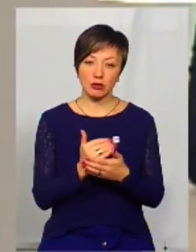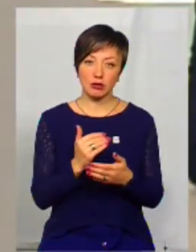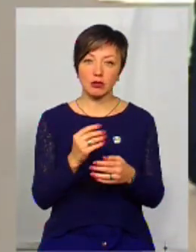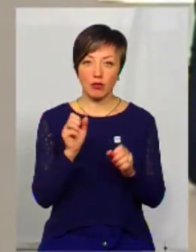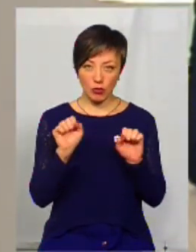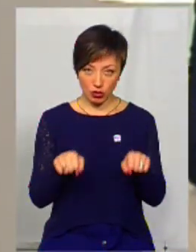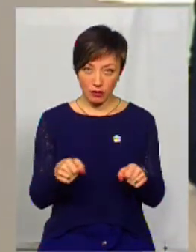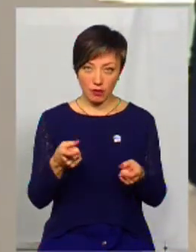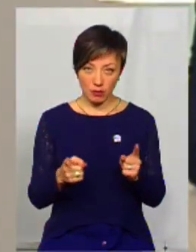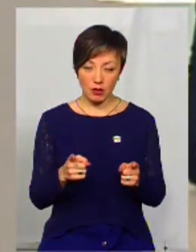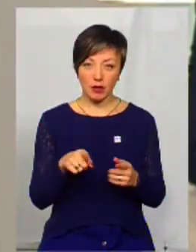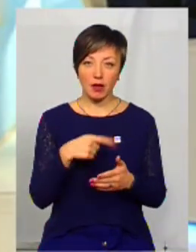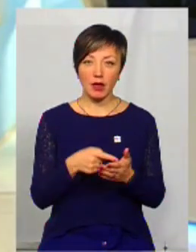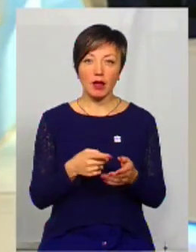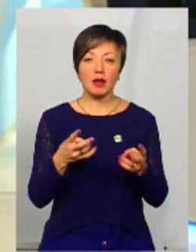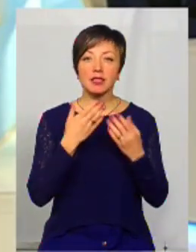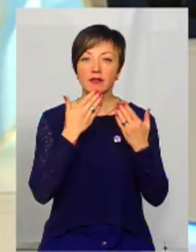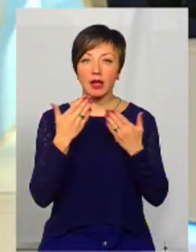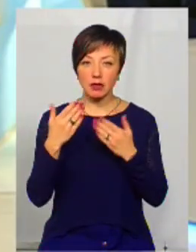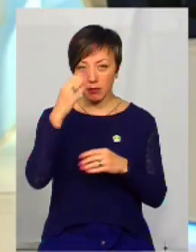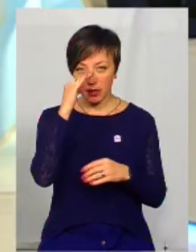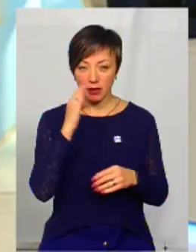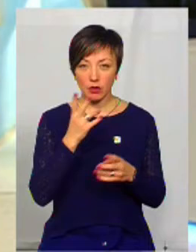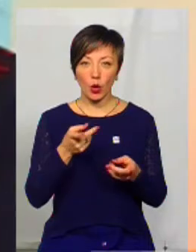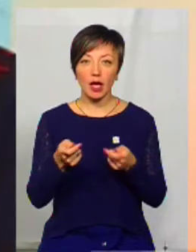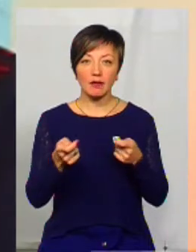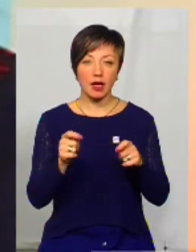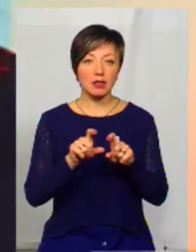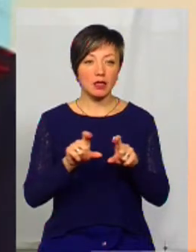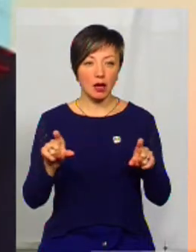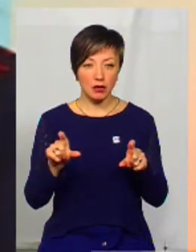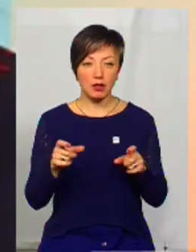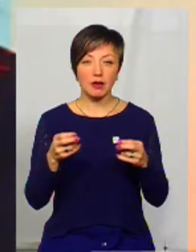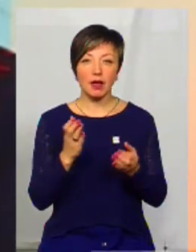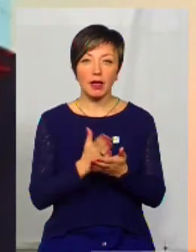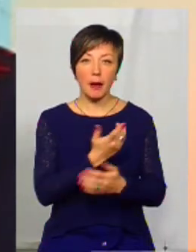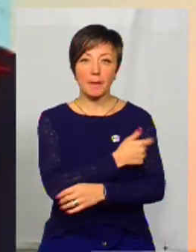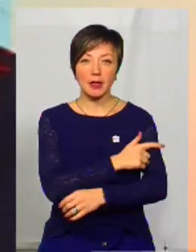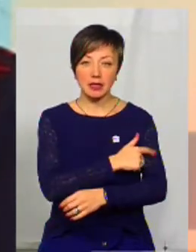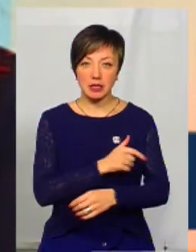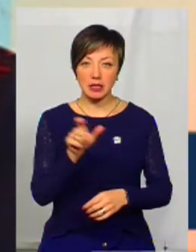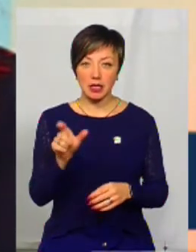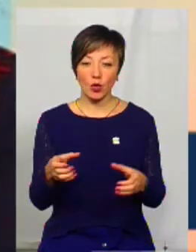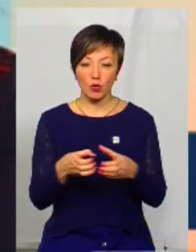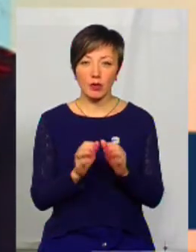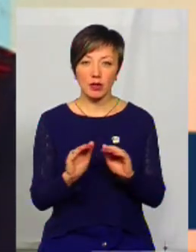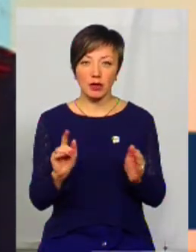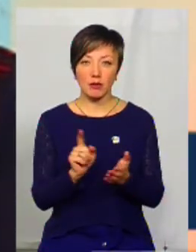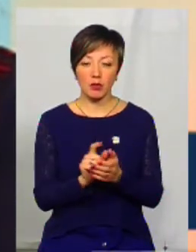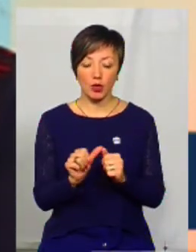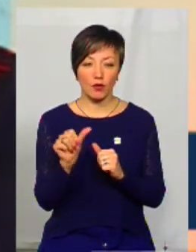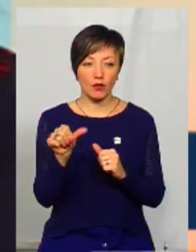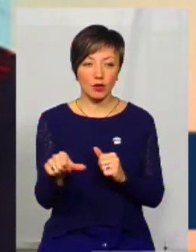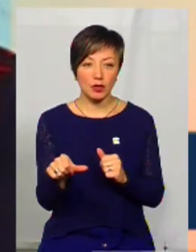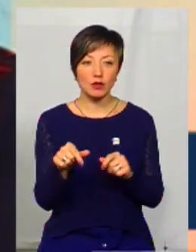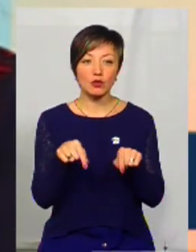це реально? Ну, по-перше, потрібно звернення батьків безпосередньо до керівника закладу, де є медична сестра, і ця група дітей має бути